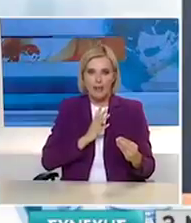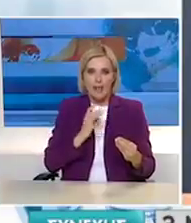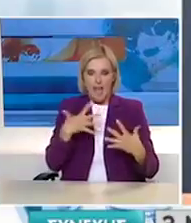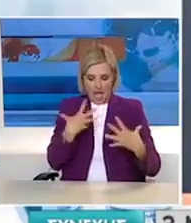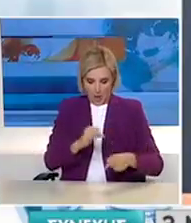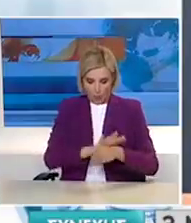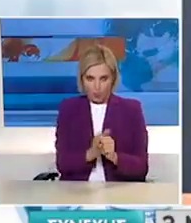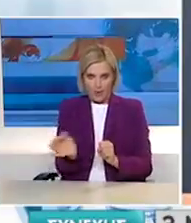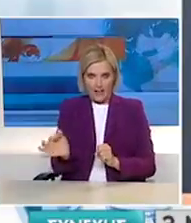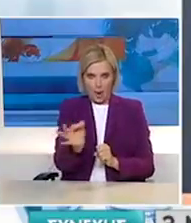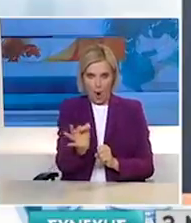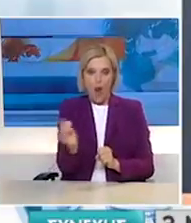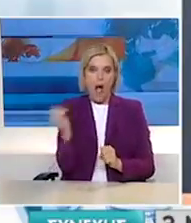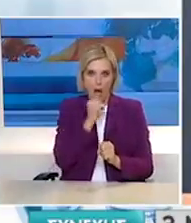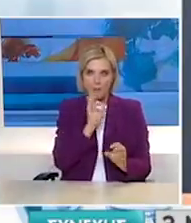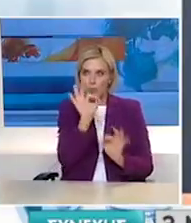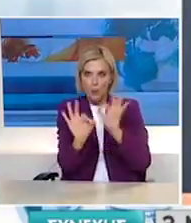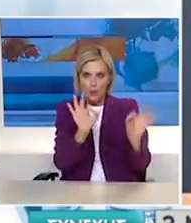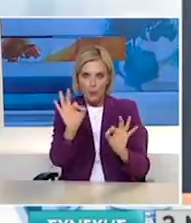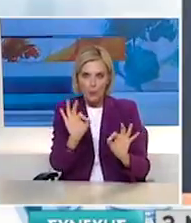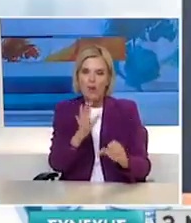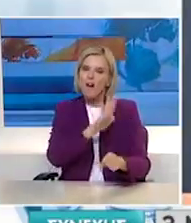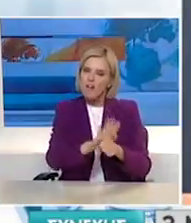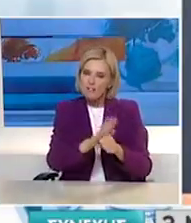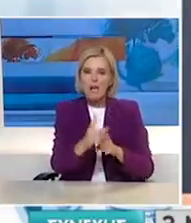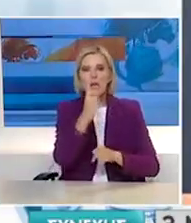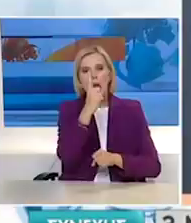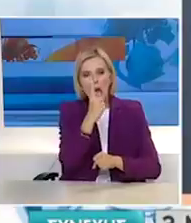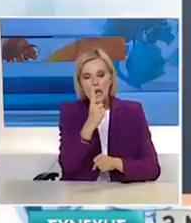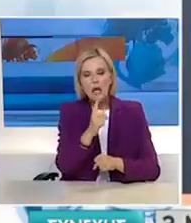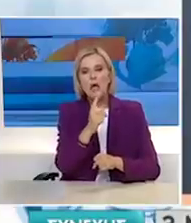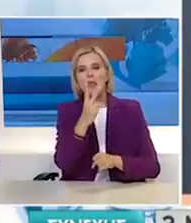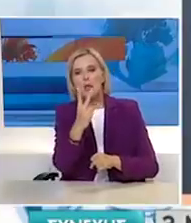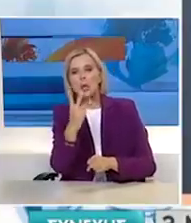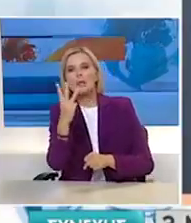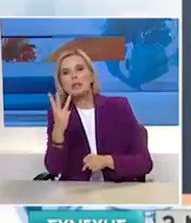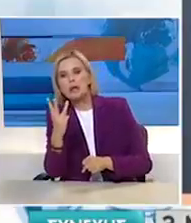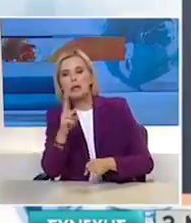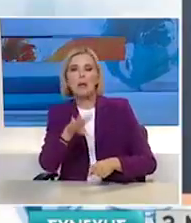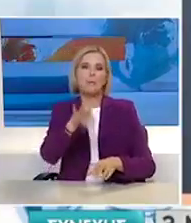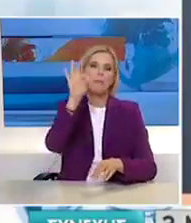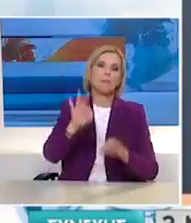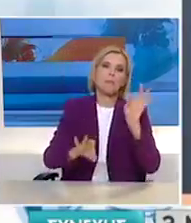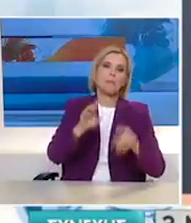ότι περίπου το 80% των λοιμόξεων μπορεί να προκαλείται από ένα 10% των περιπτώσεων της νόσου.